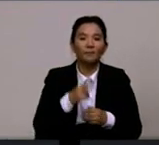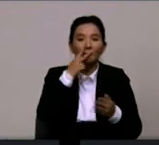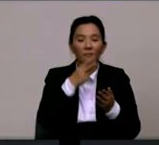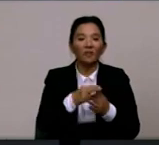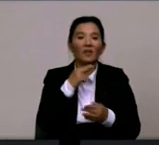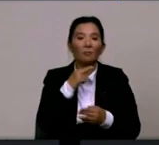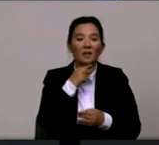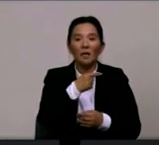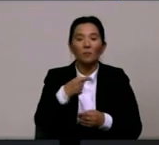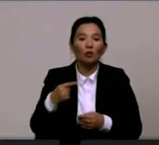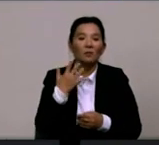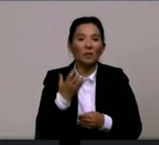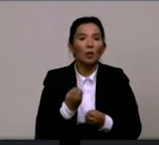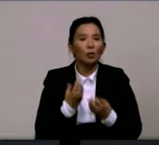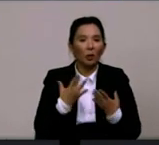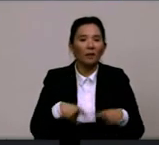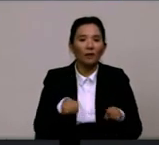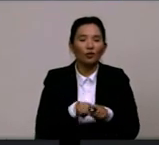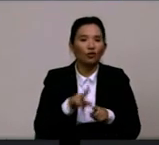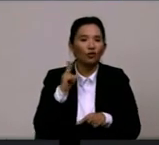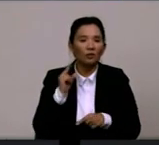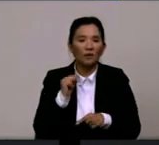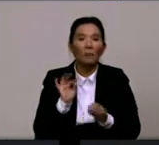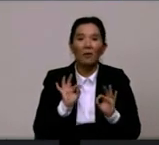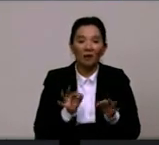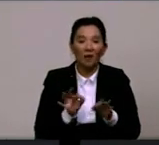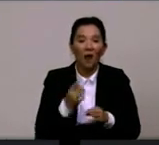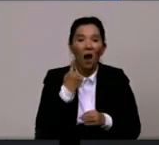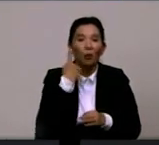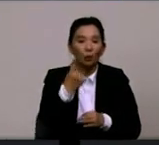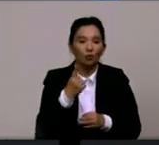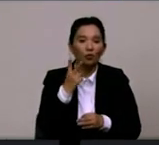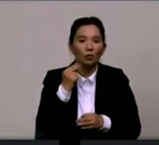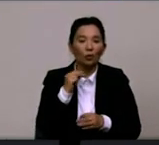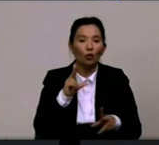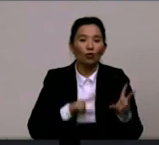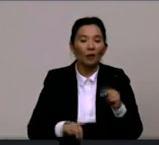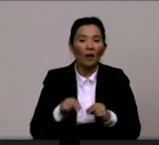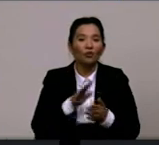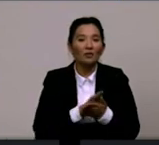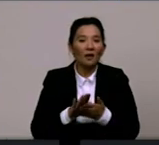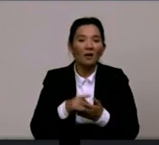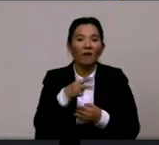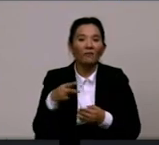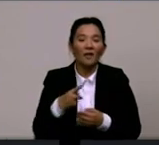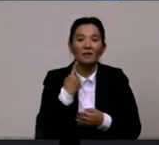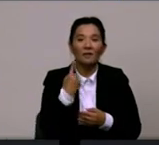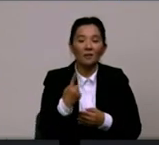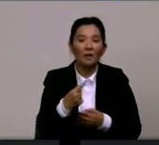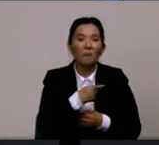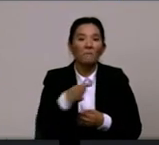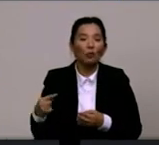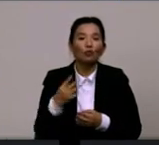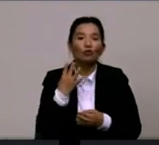Обратите внимание, минус 5. Сколько таких чисел? Правильно, одно число, то есть частота равна единице.